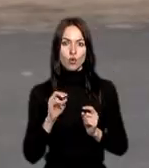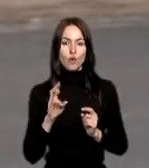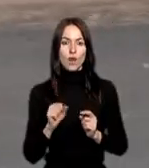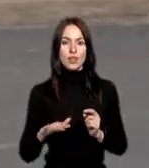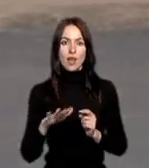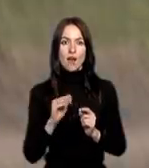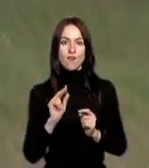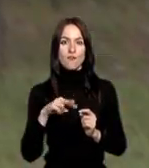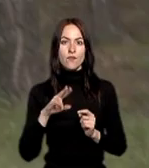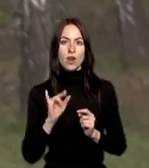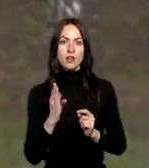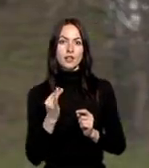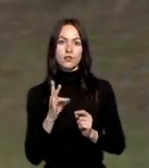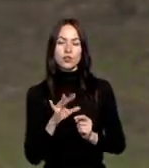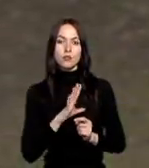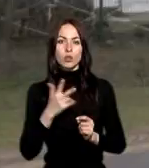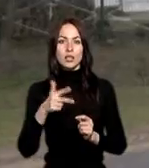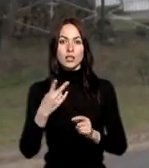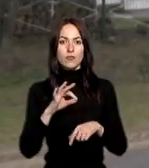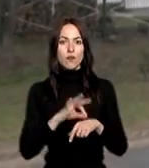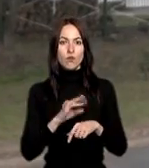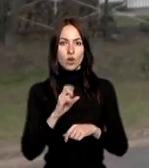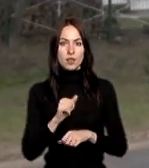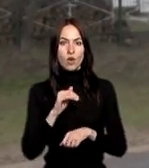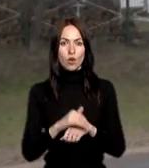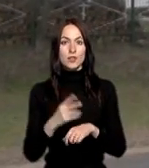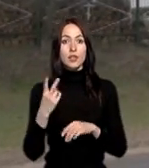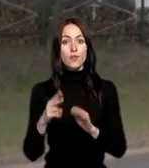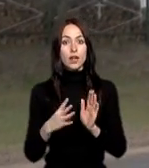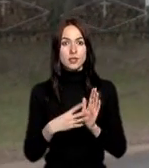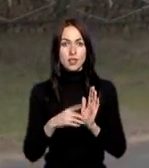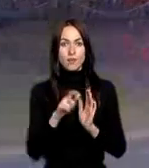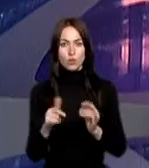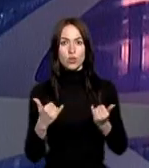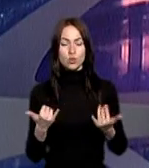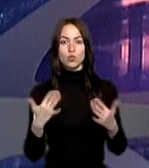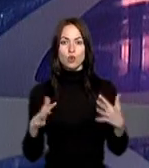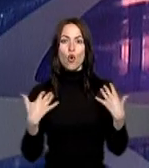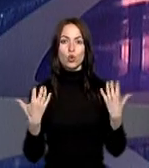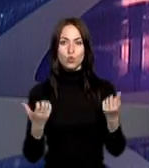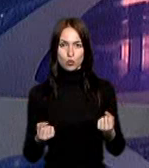було зафіксовано 32 хворих на ковід, 29 людей на сьогодні одужали.